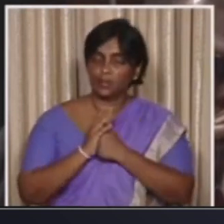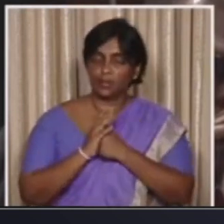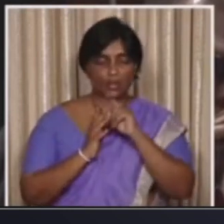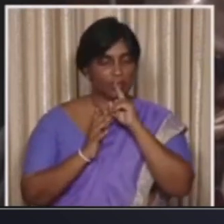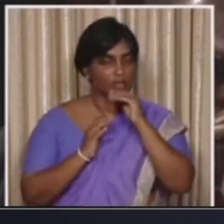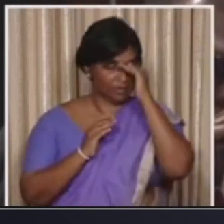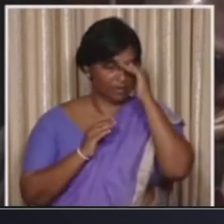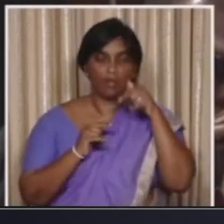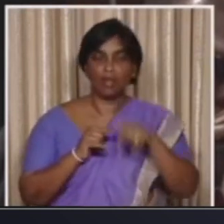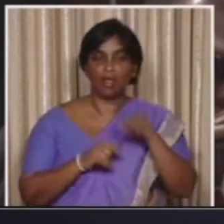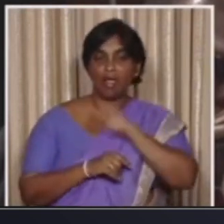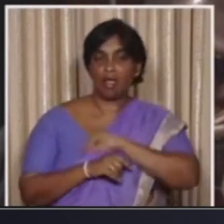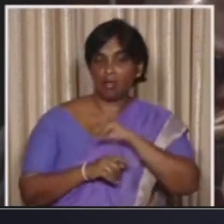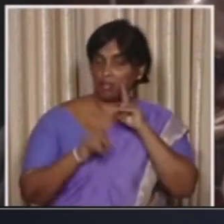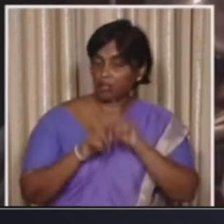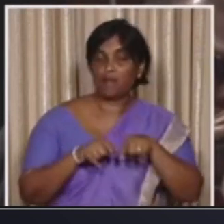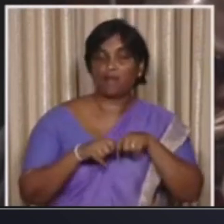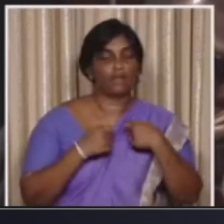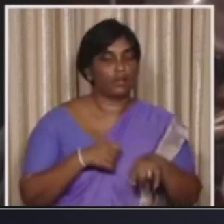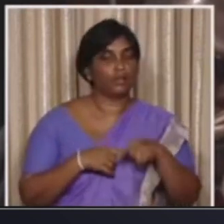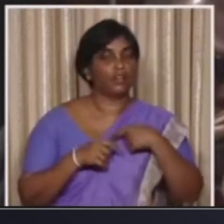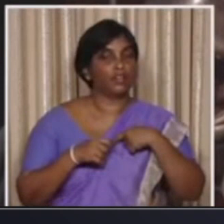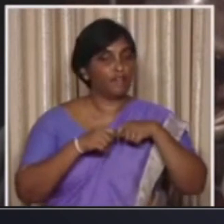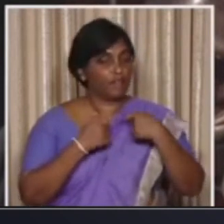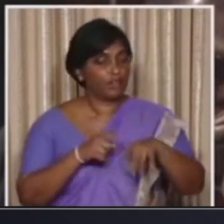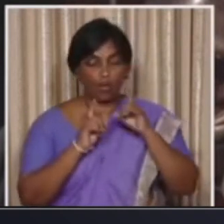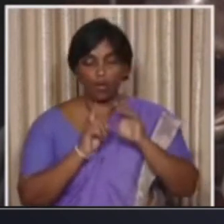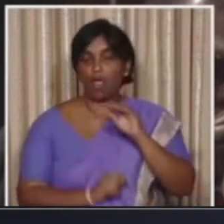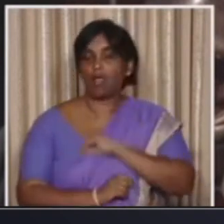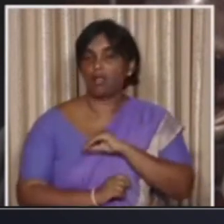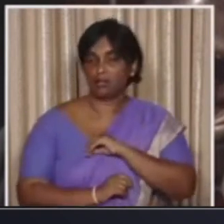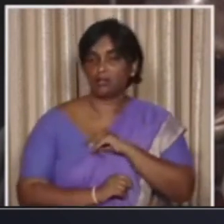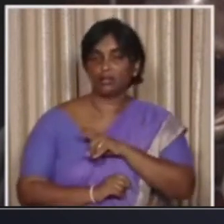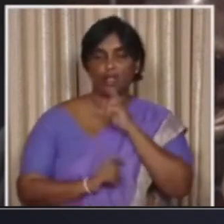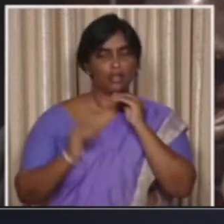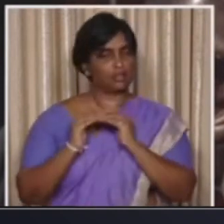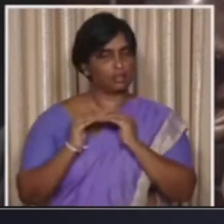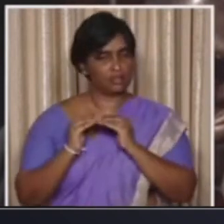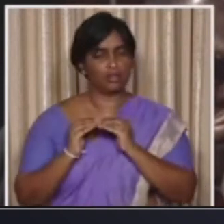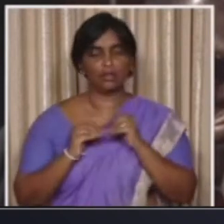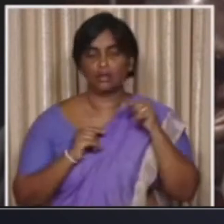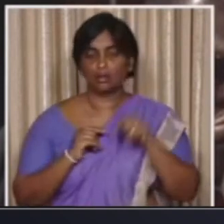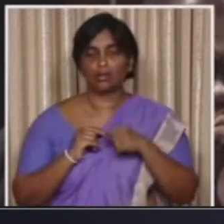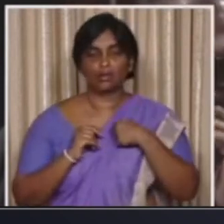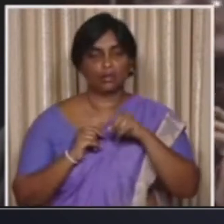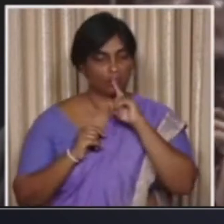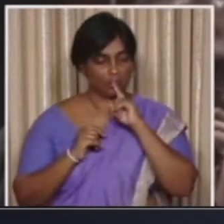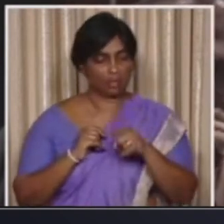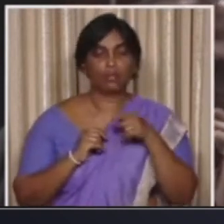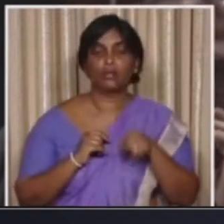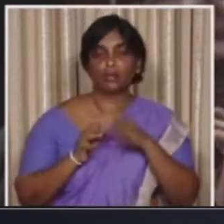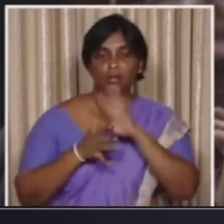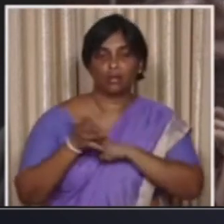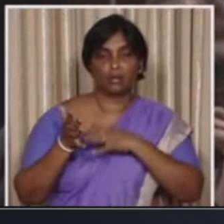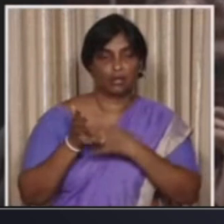සභාපතිතුමනි ආදායමේ හැඩයට වියදම වියදමේ හැඩයට ආදායම මේකට සමජීවිකතාව දැන් මම අහනවා මේ